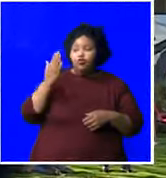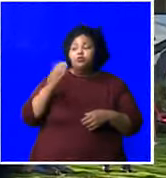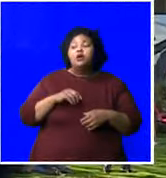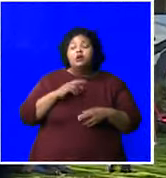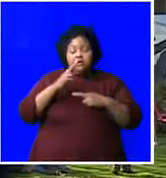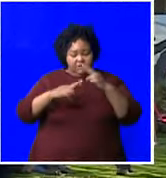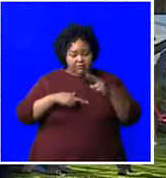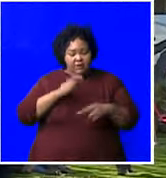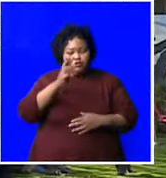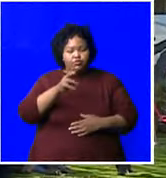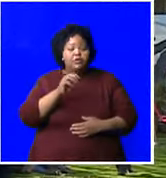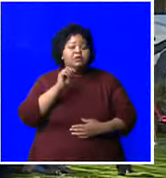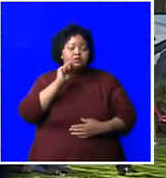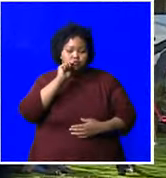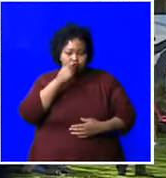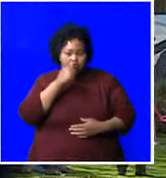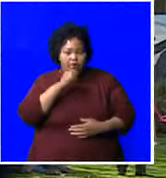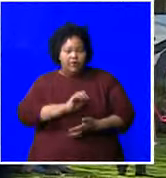Bekunene.